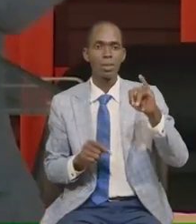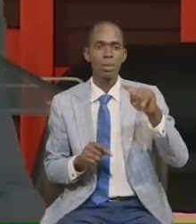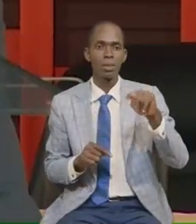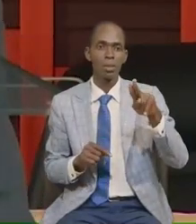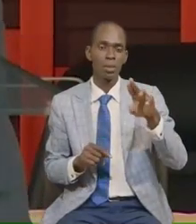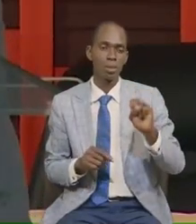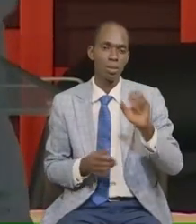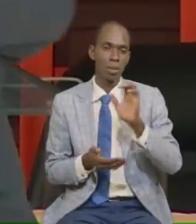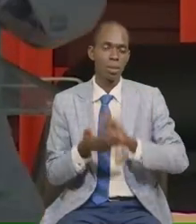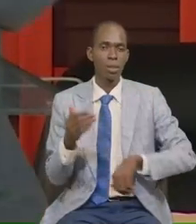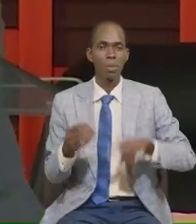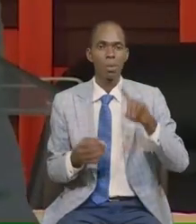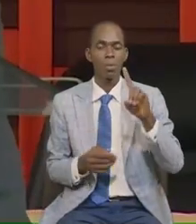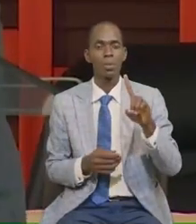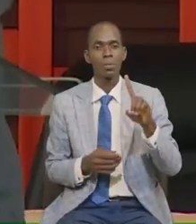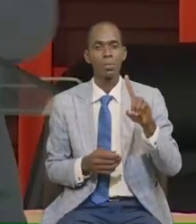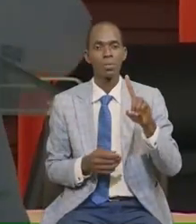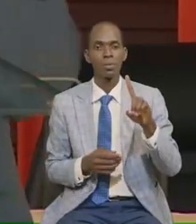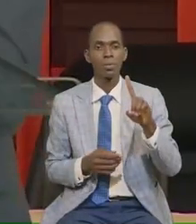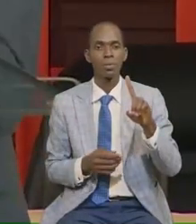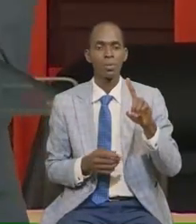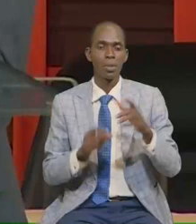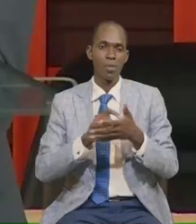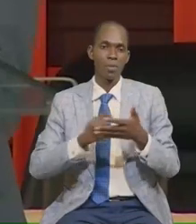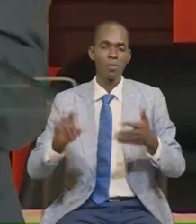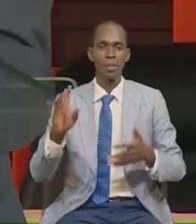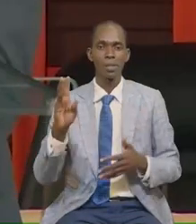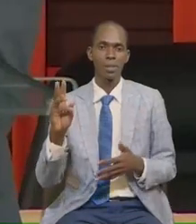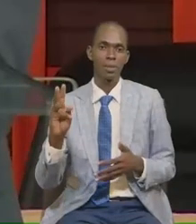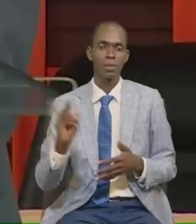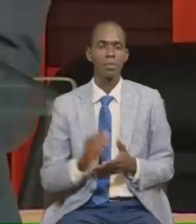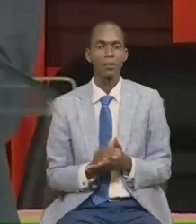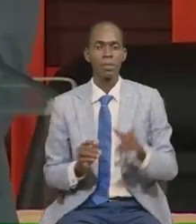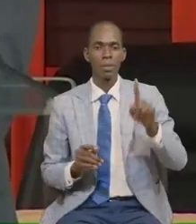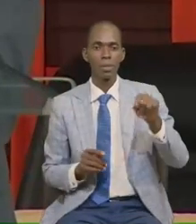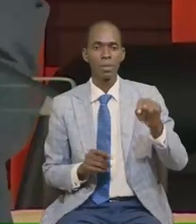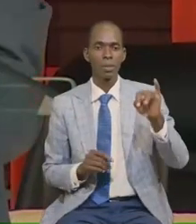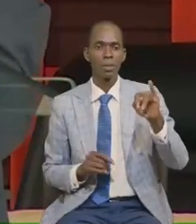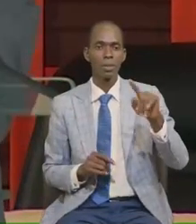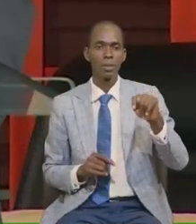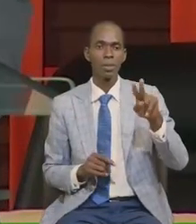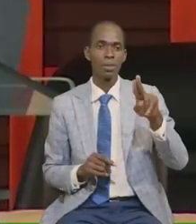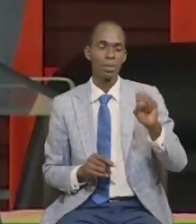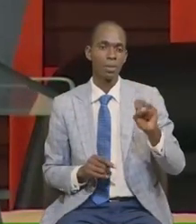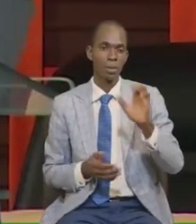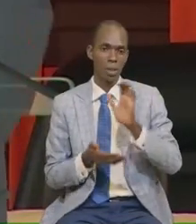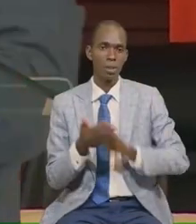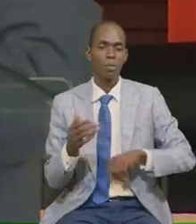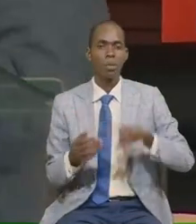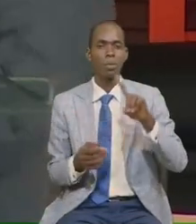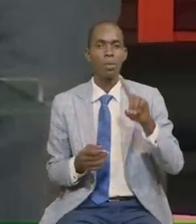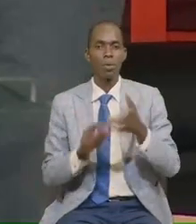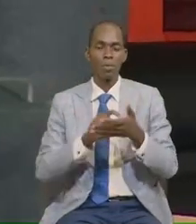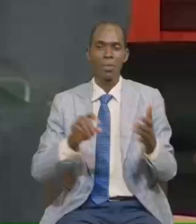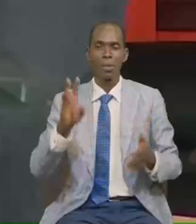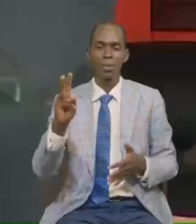au chapitre 1 verset 16 titres 1 verset 16